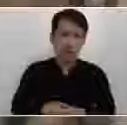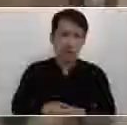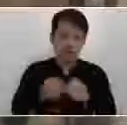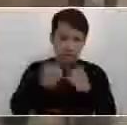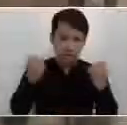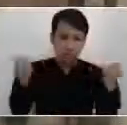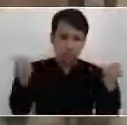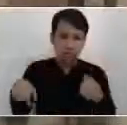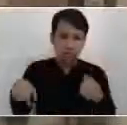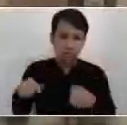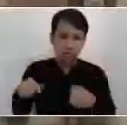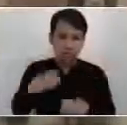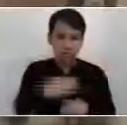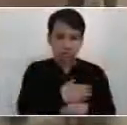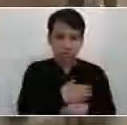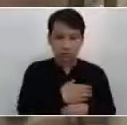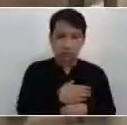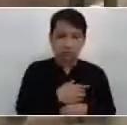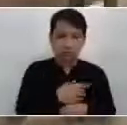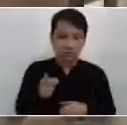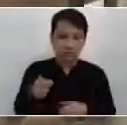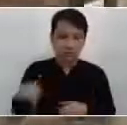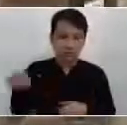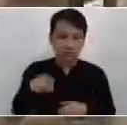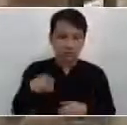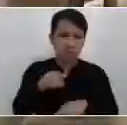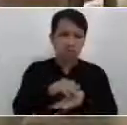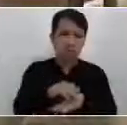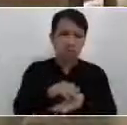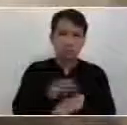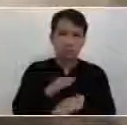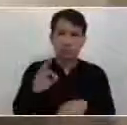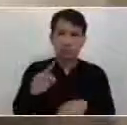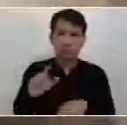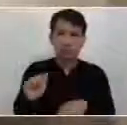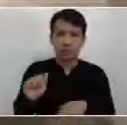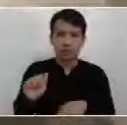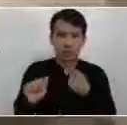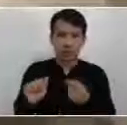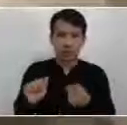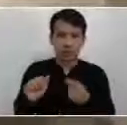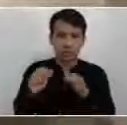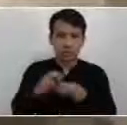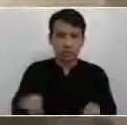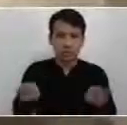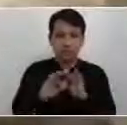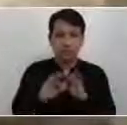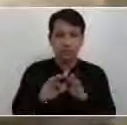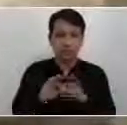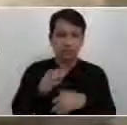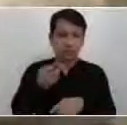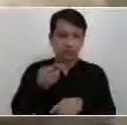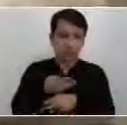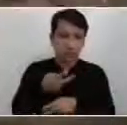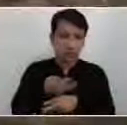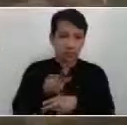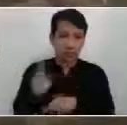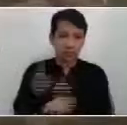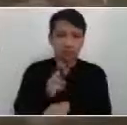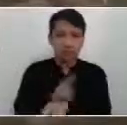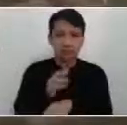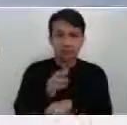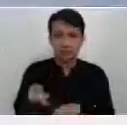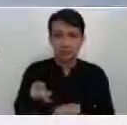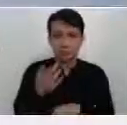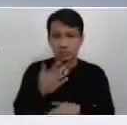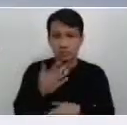ng tanggapan ng interagency research team para sa naturang pagsusuri. Ang Agriculture Undersecretary for Livestock William Medrano, bukod